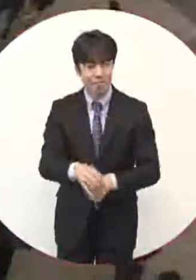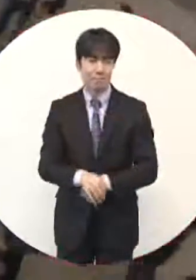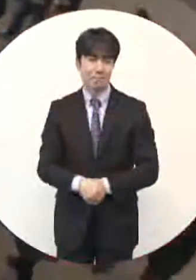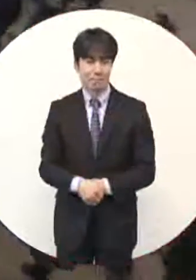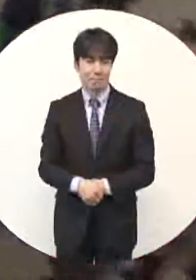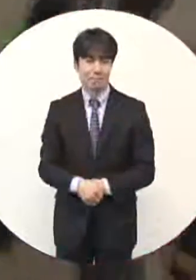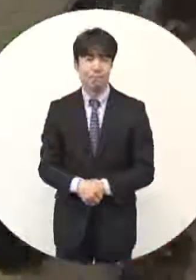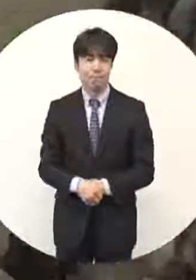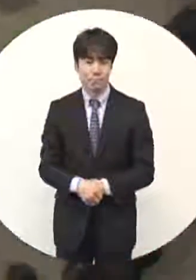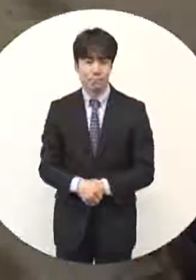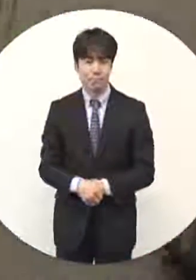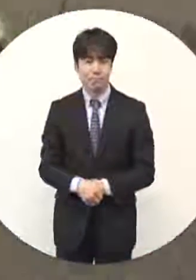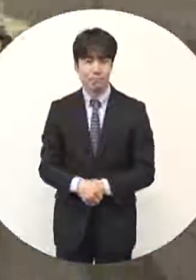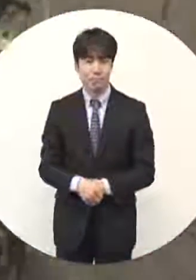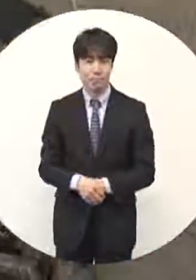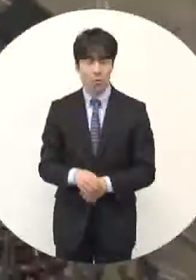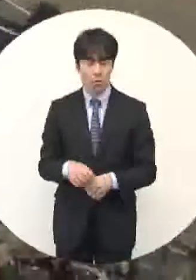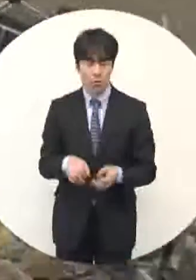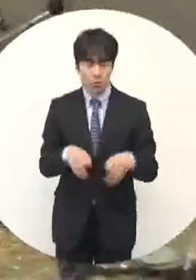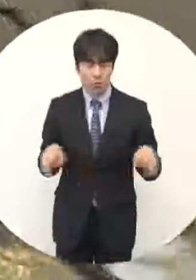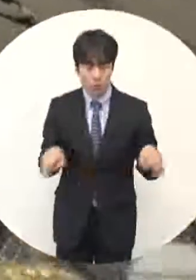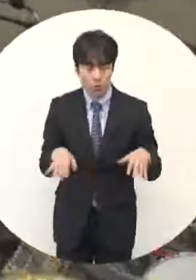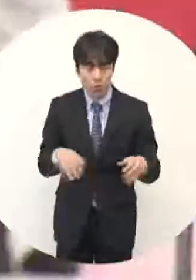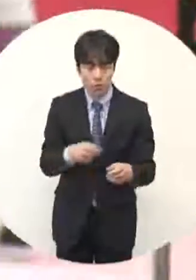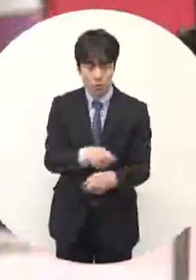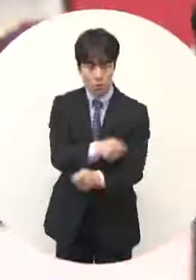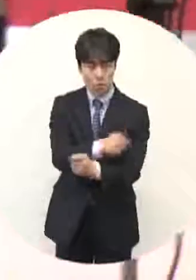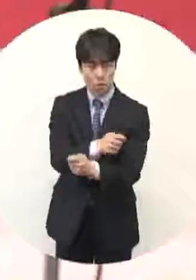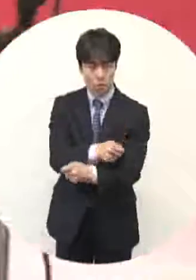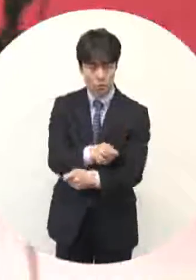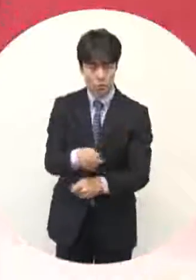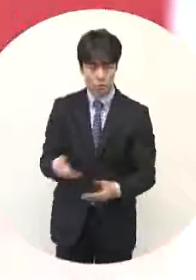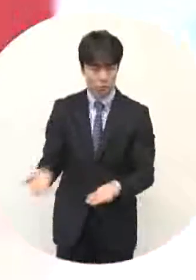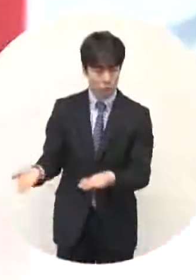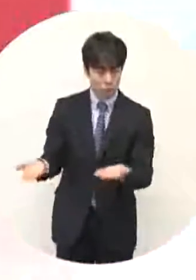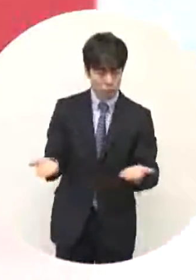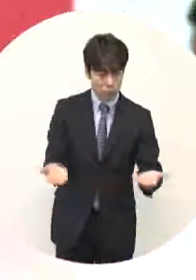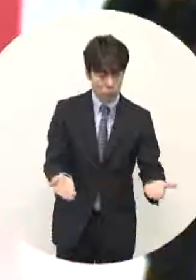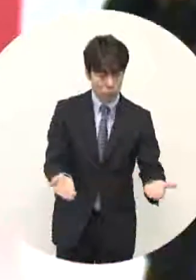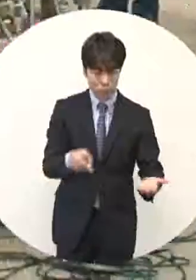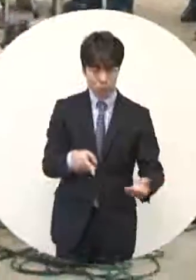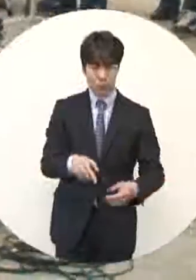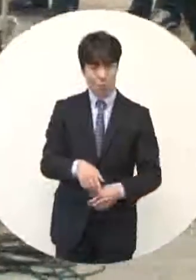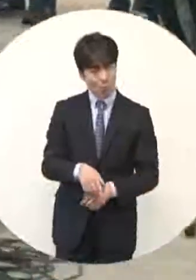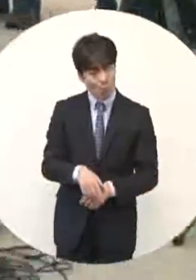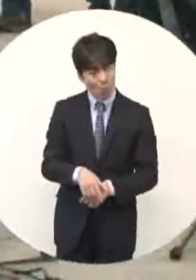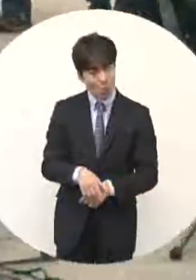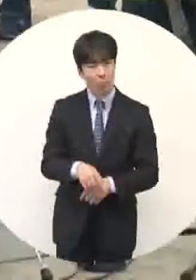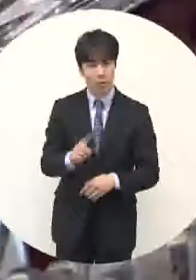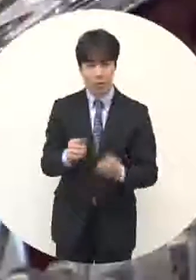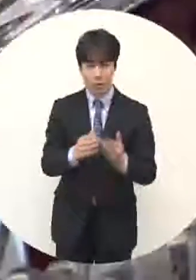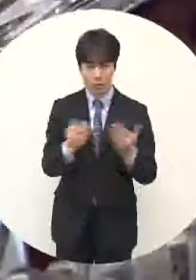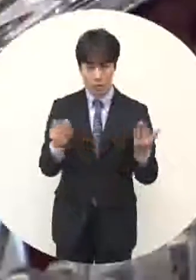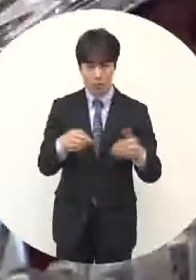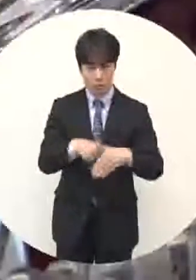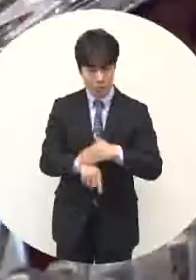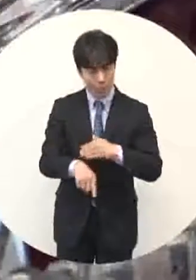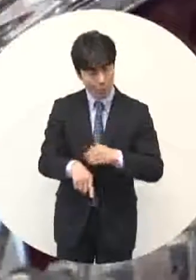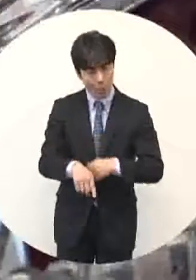でもいきなり立派なドラムセットが登場しましたけど、何が始まるんでしょう。